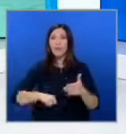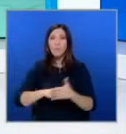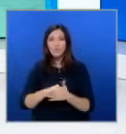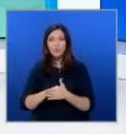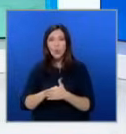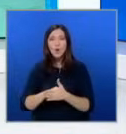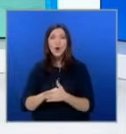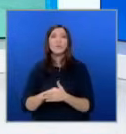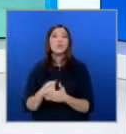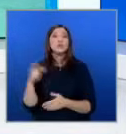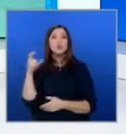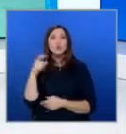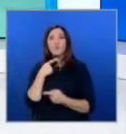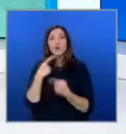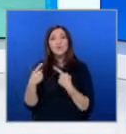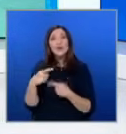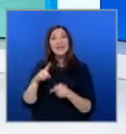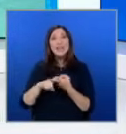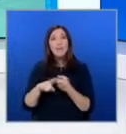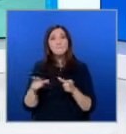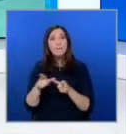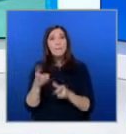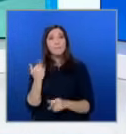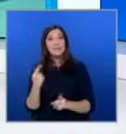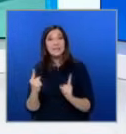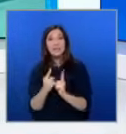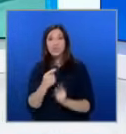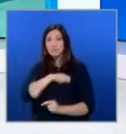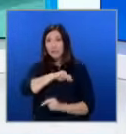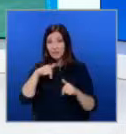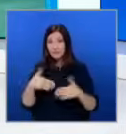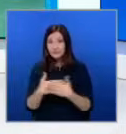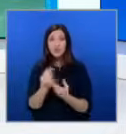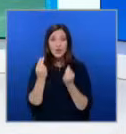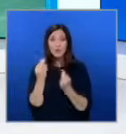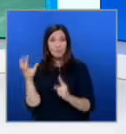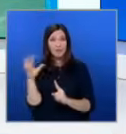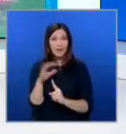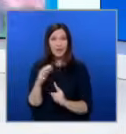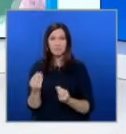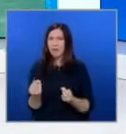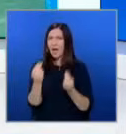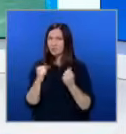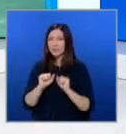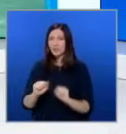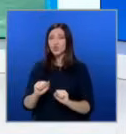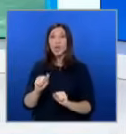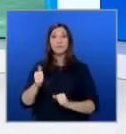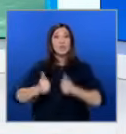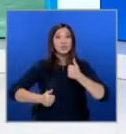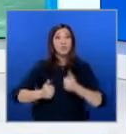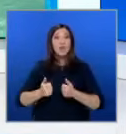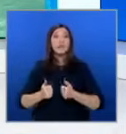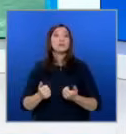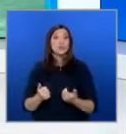футбол. Камата говори с Килиан Мбапе преди срещата с Испания тази вечер. Най-добрата атака и най-добрата защита на шампионата